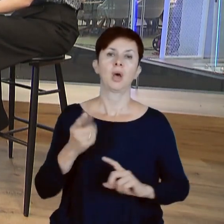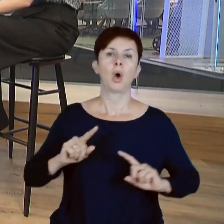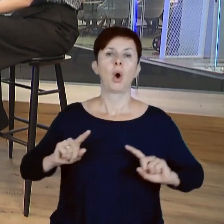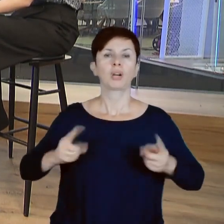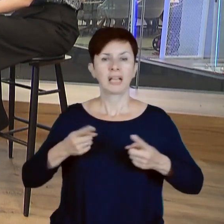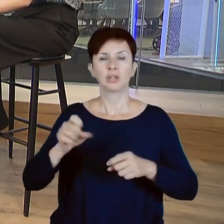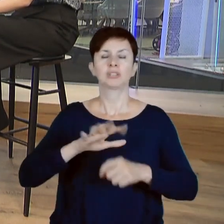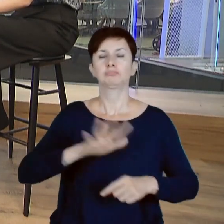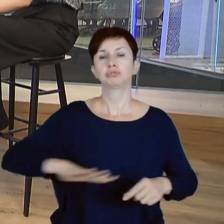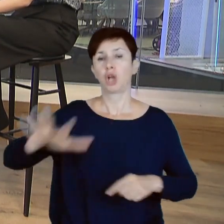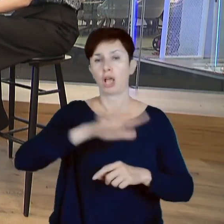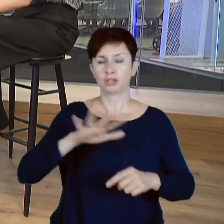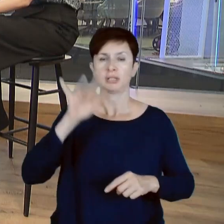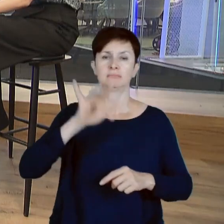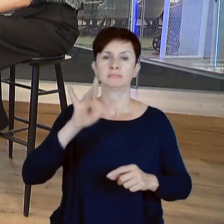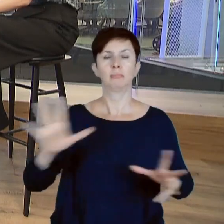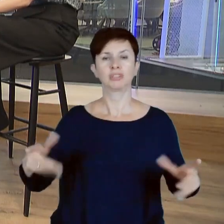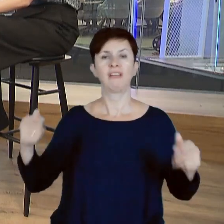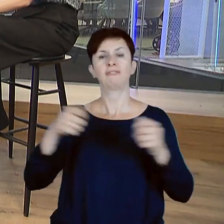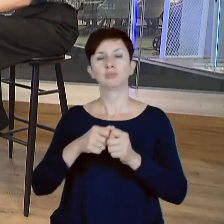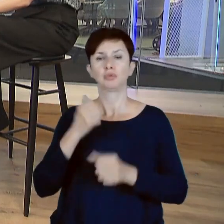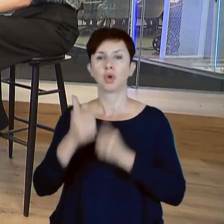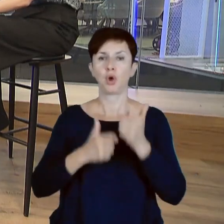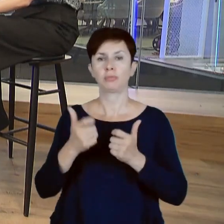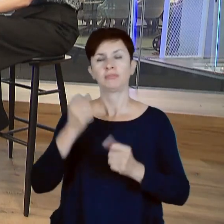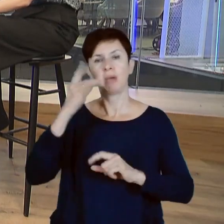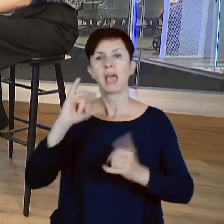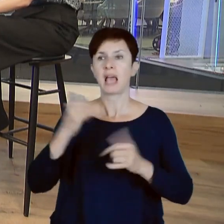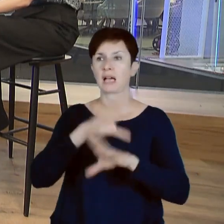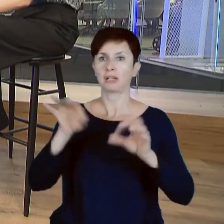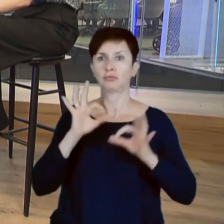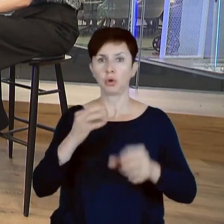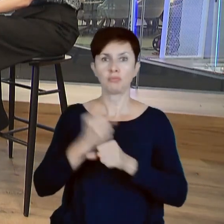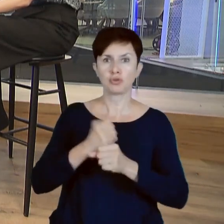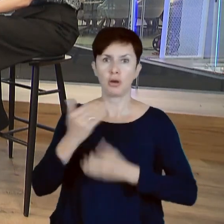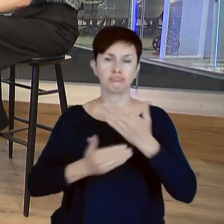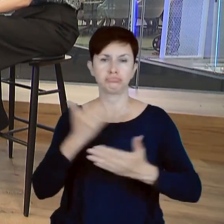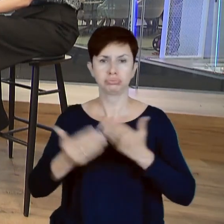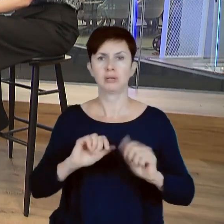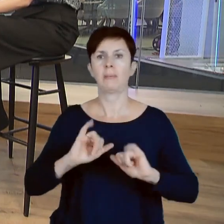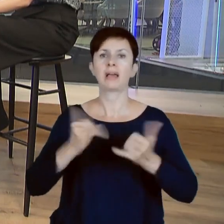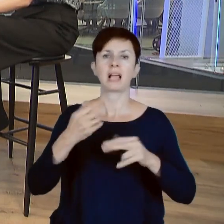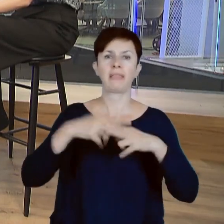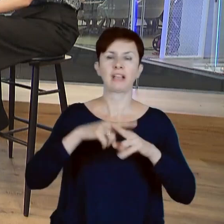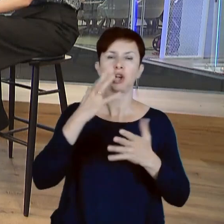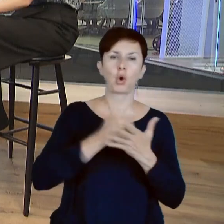wspólnie można nie tylko rozmawiać o tym, jak być produktywnym, albo które narzędzie korzystać, które nie, tylko jak razem stworzyć